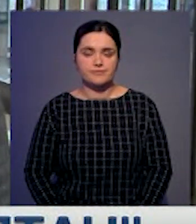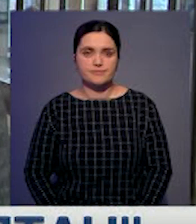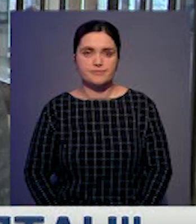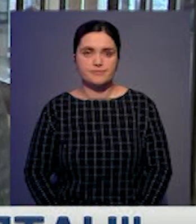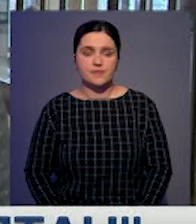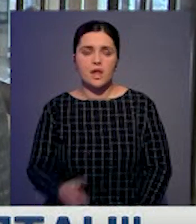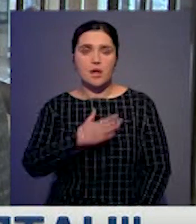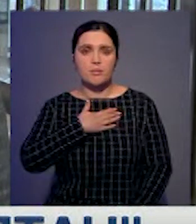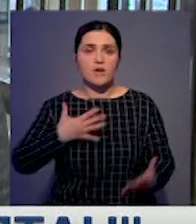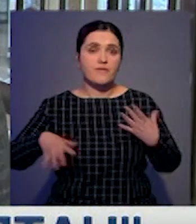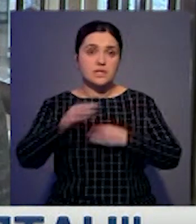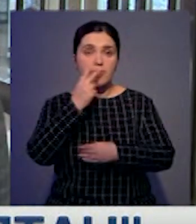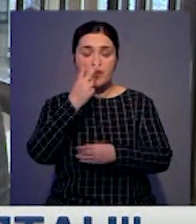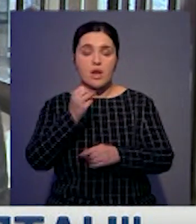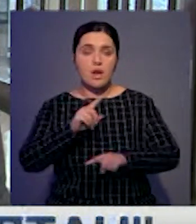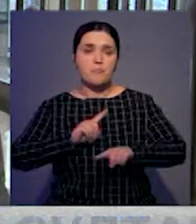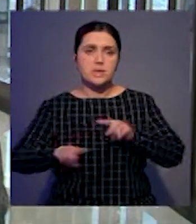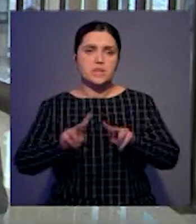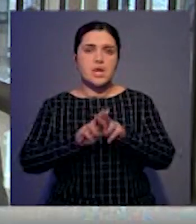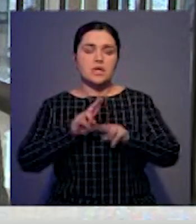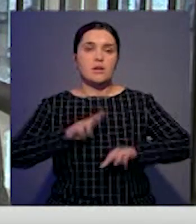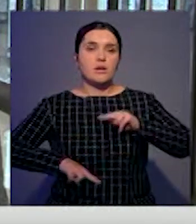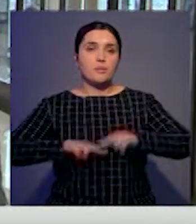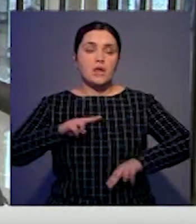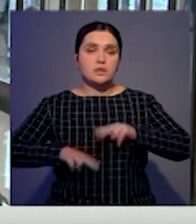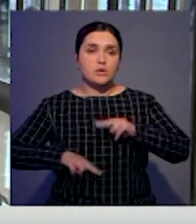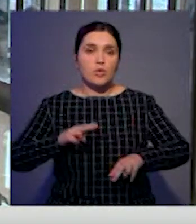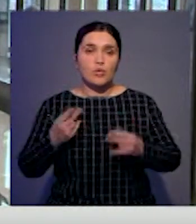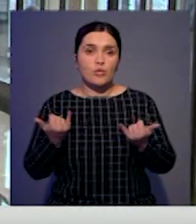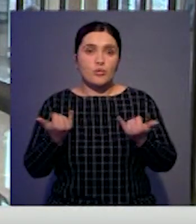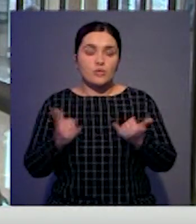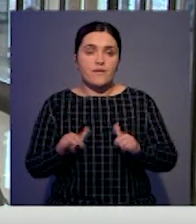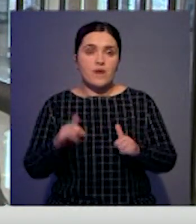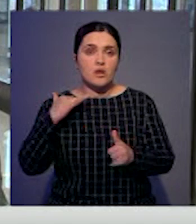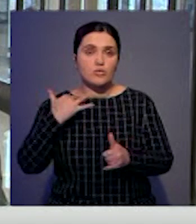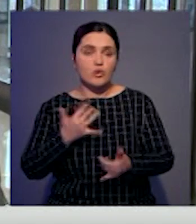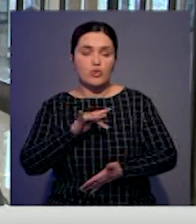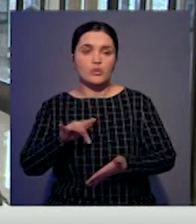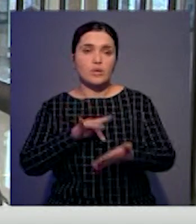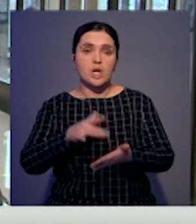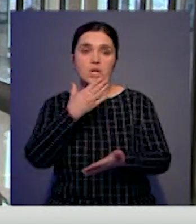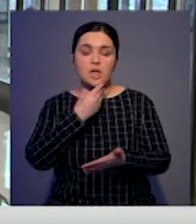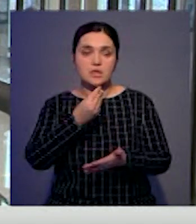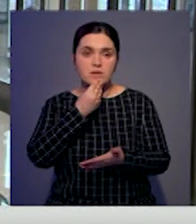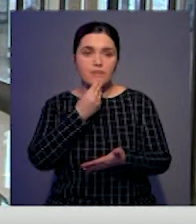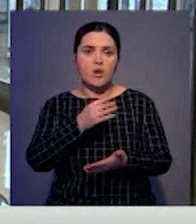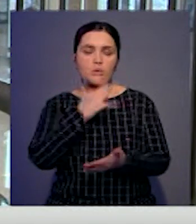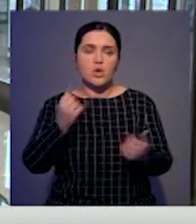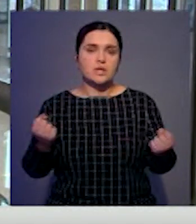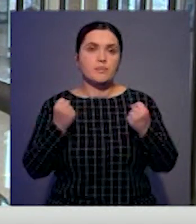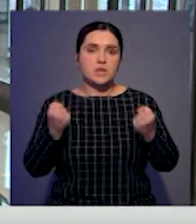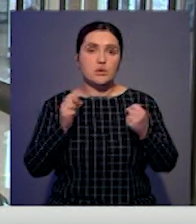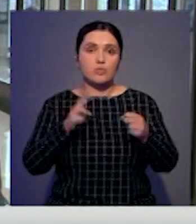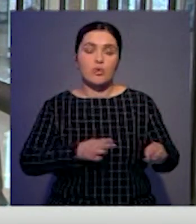Мы все видим, как быстро столица отстроилась, какой просто удивительный город, потому что я знаю, что многие спортсмены,